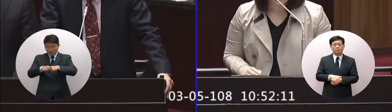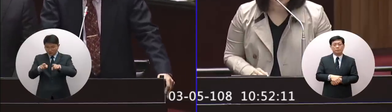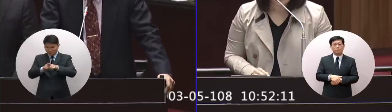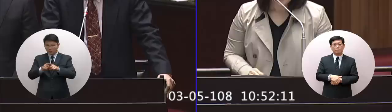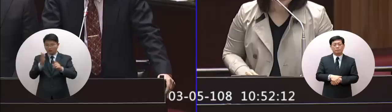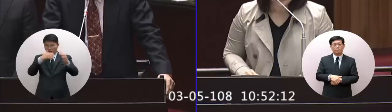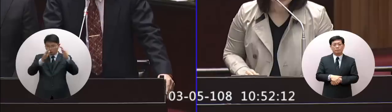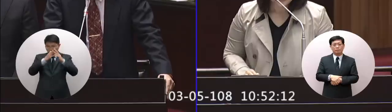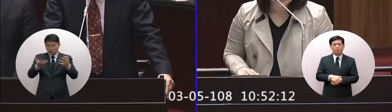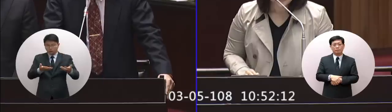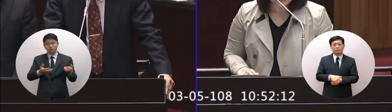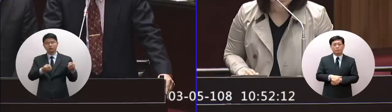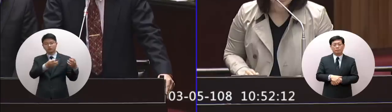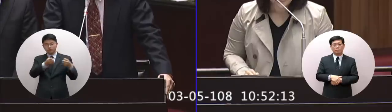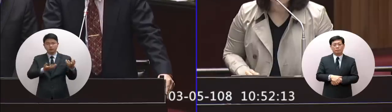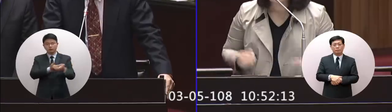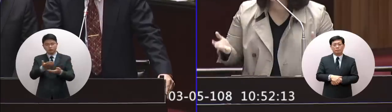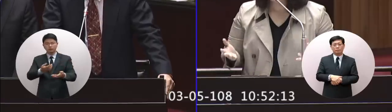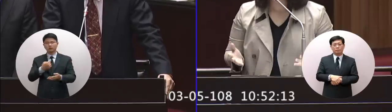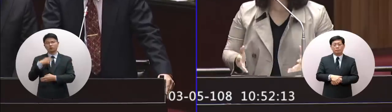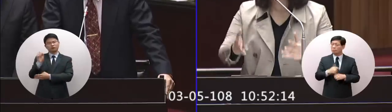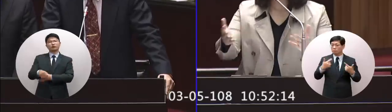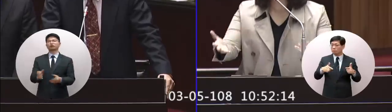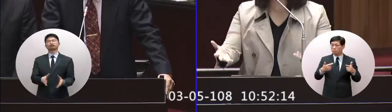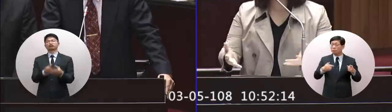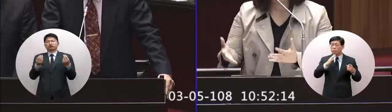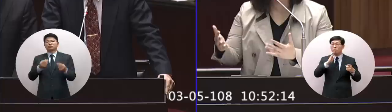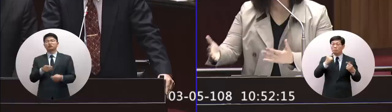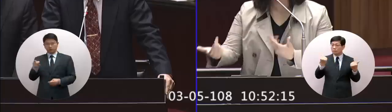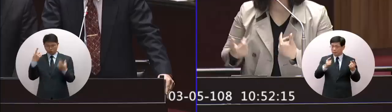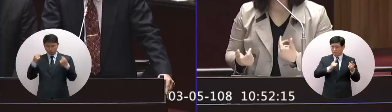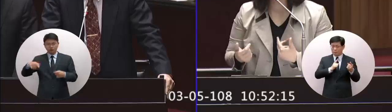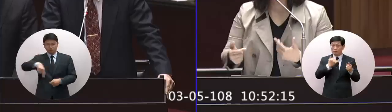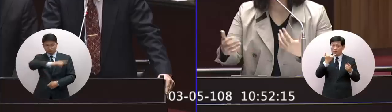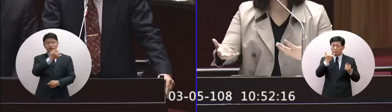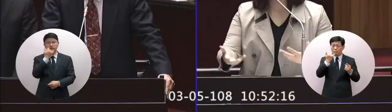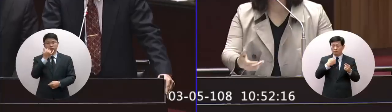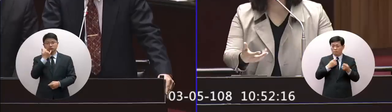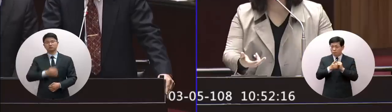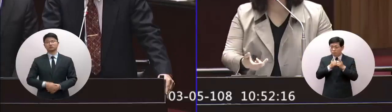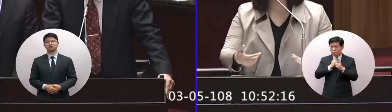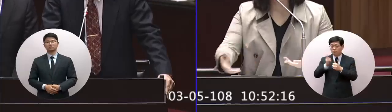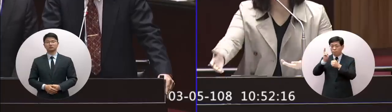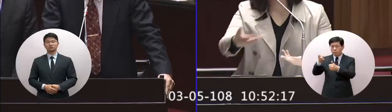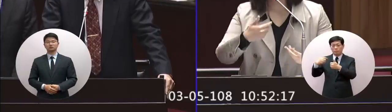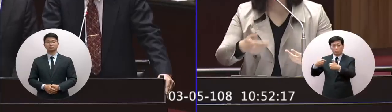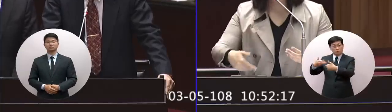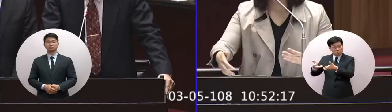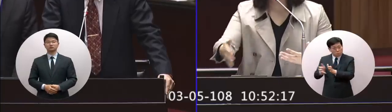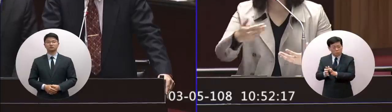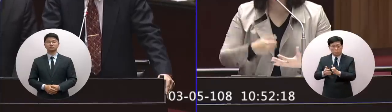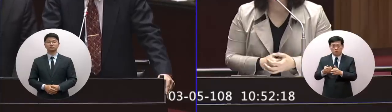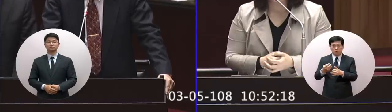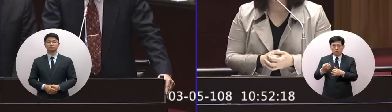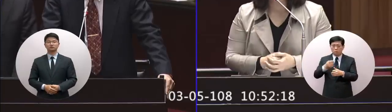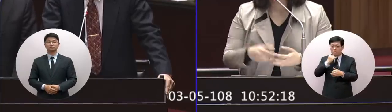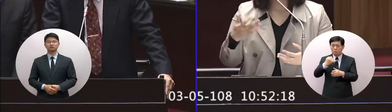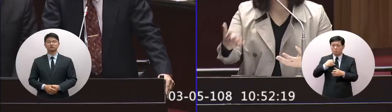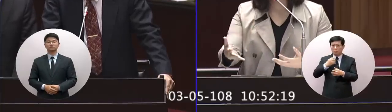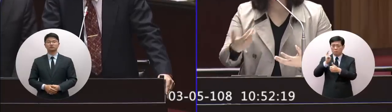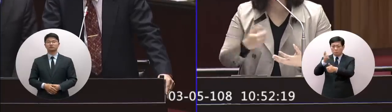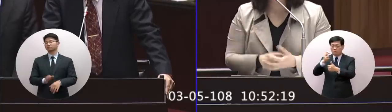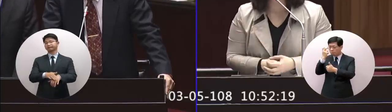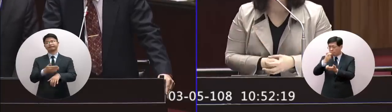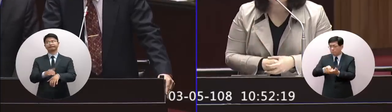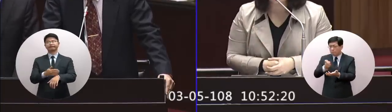常的学术交流根本不需要我批准啊。 不是啊， 那 有一些你可以间接的啊，跨部会的教育部、跨部会还是要审核， 不